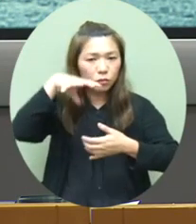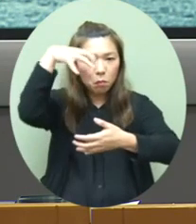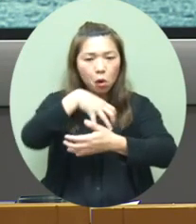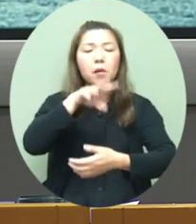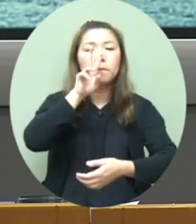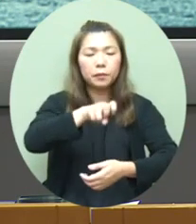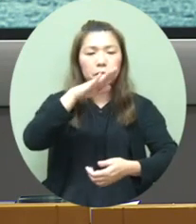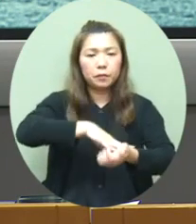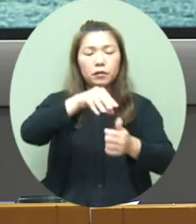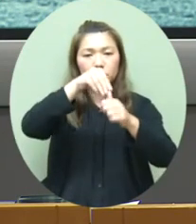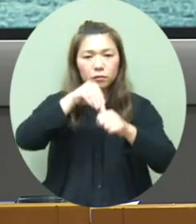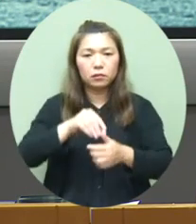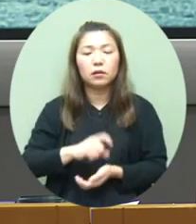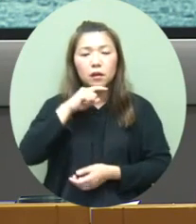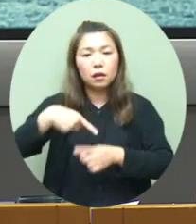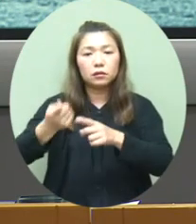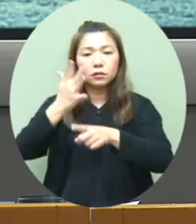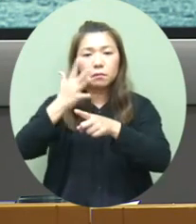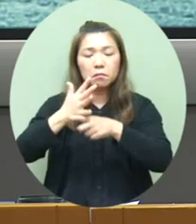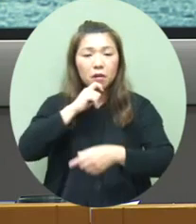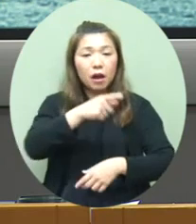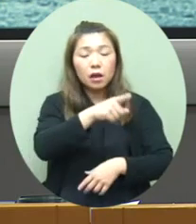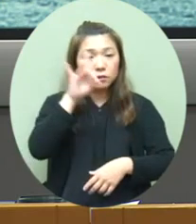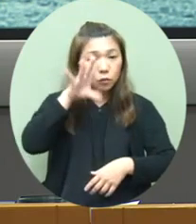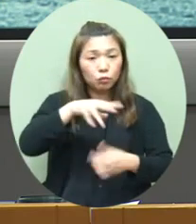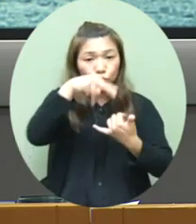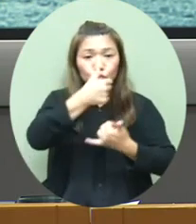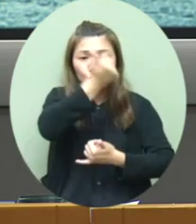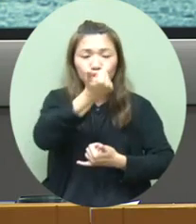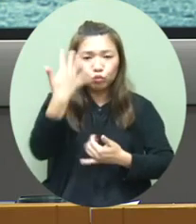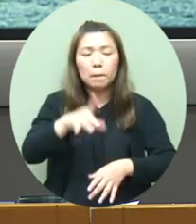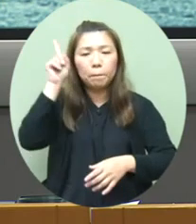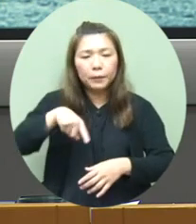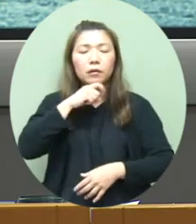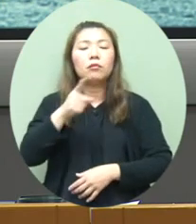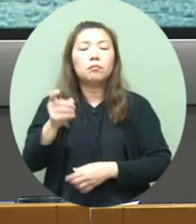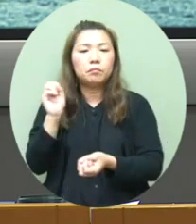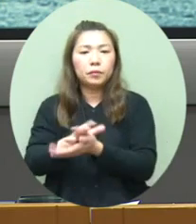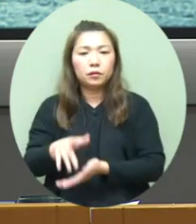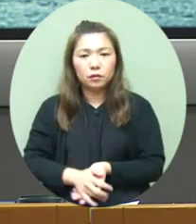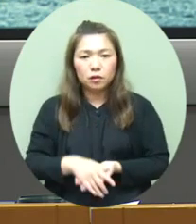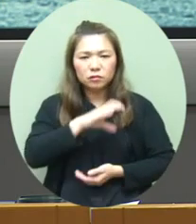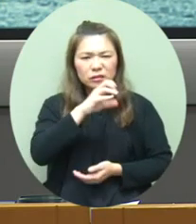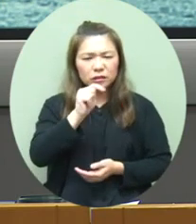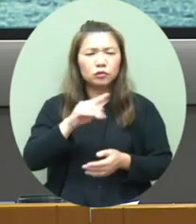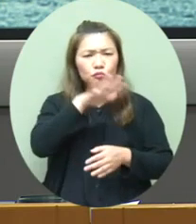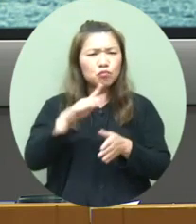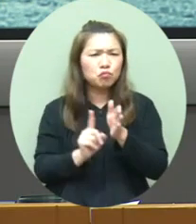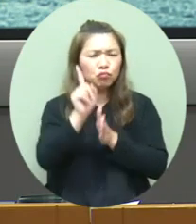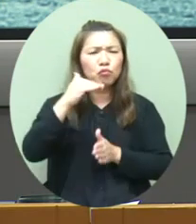到嘅個案啦。咁另外15宗係離開咗檢疫酒店之後揾到嘅個案。大部分都是 CT 值比較